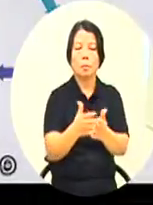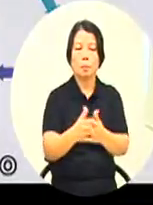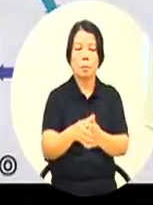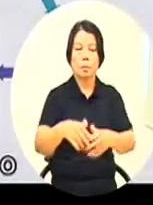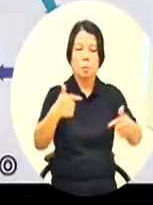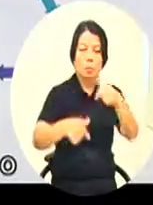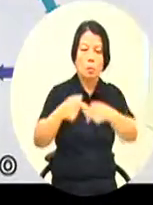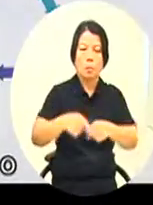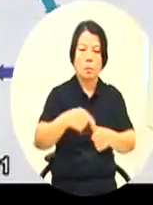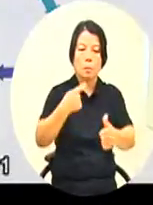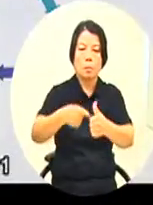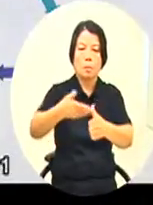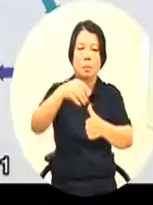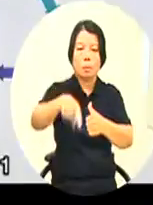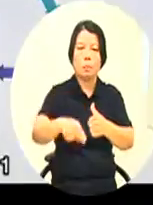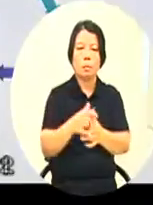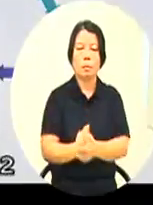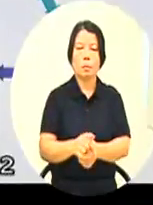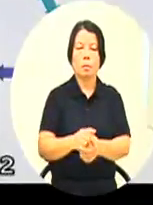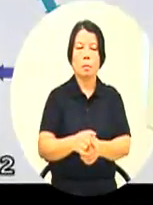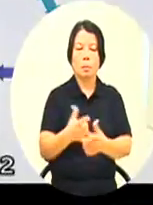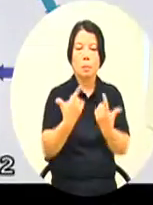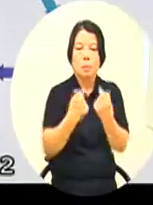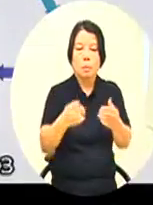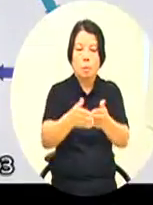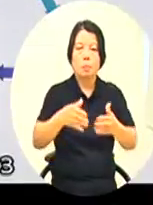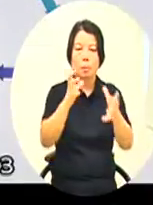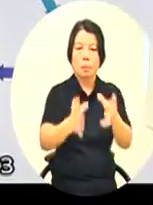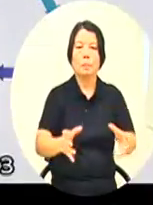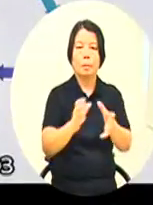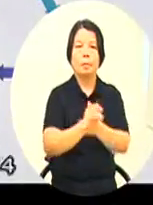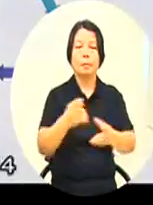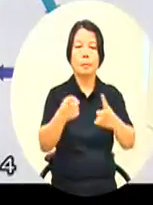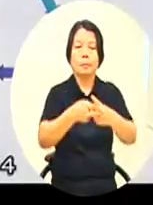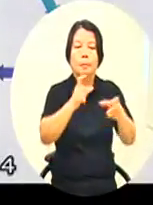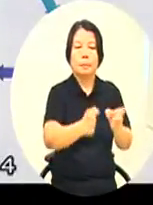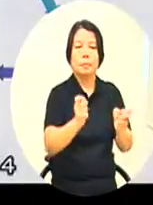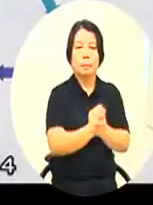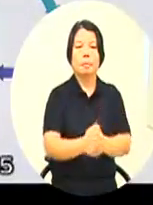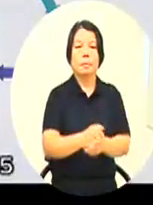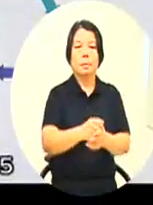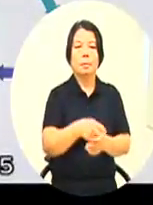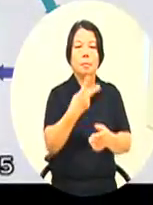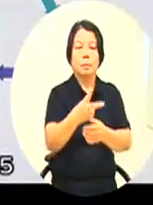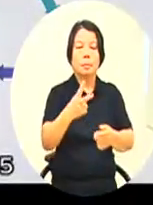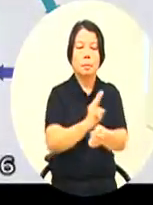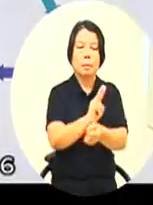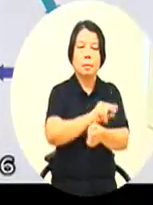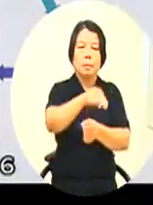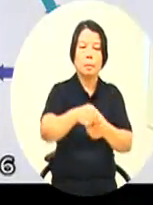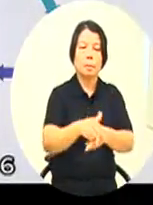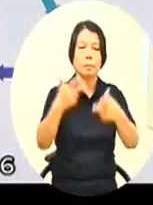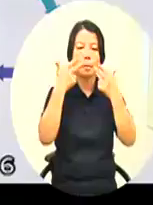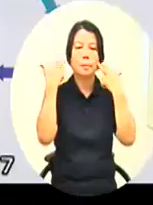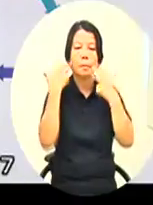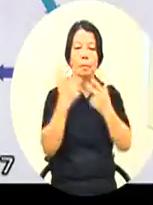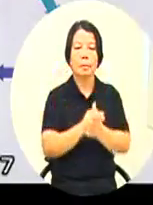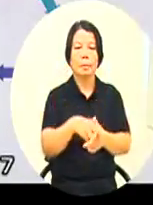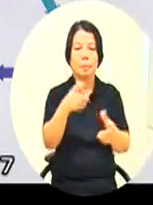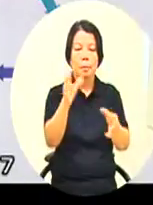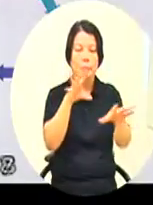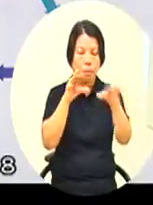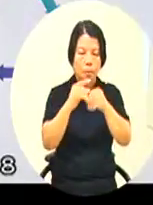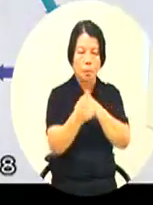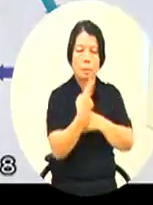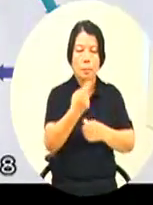教育。在这个民族实验教育同时，我们也设立了在小港区二林国小设立这个原住民资源教育中心哦，